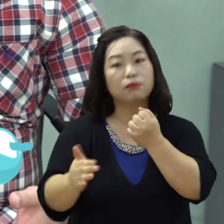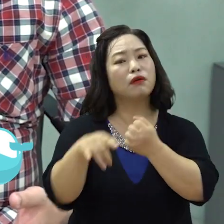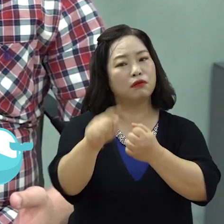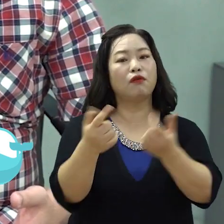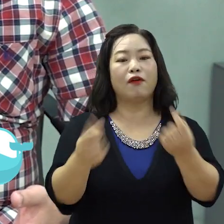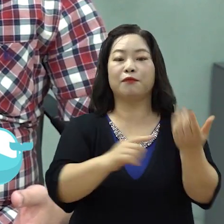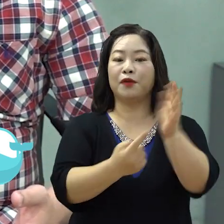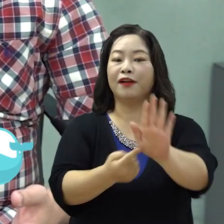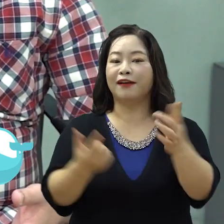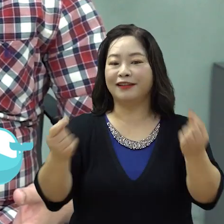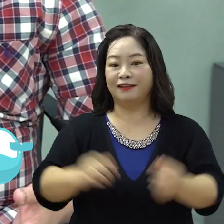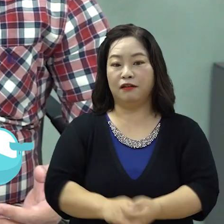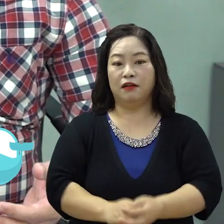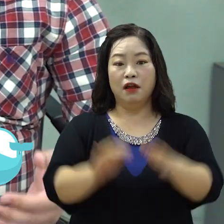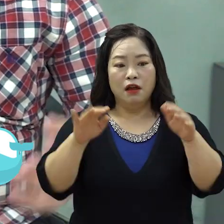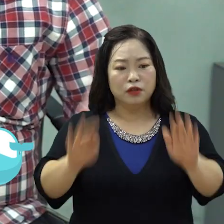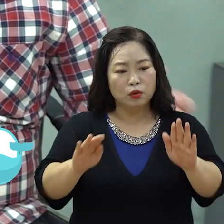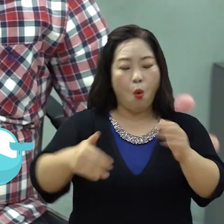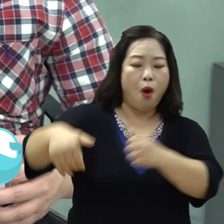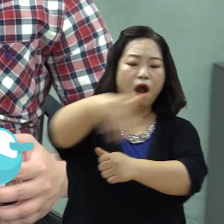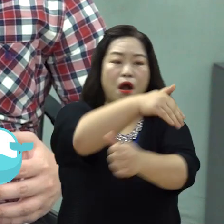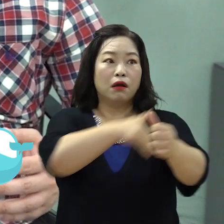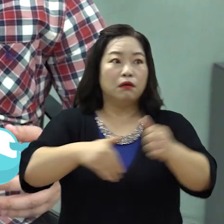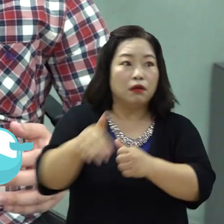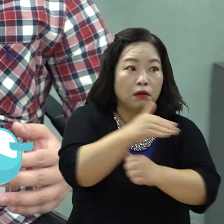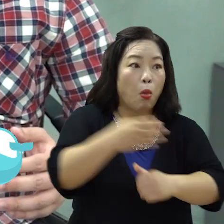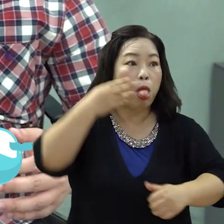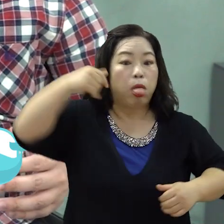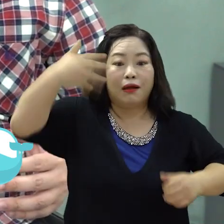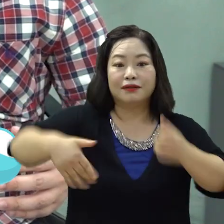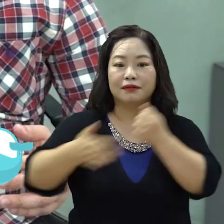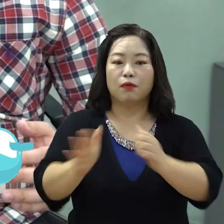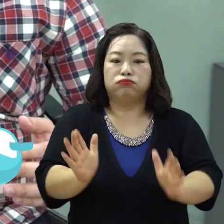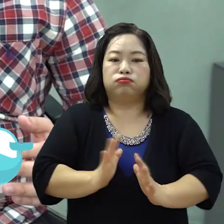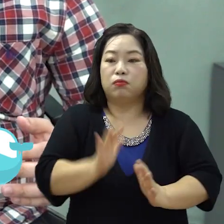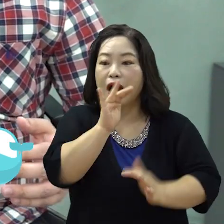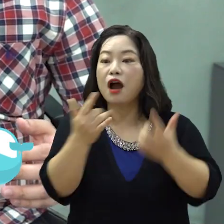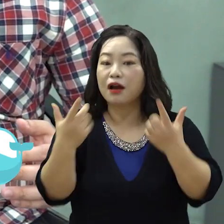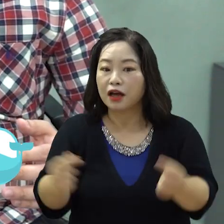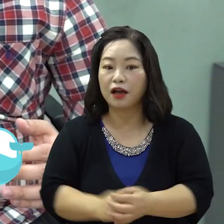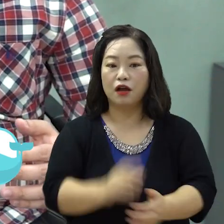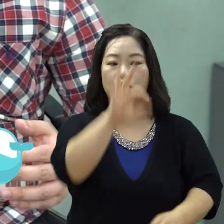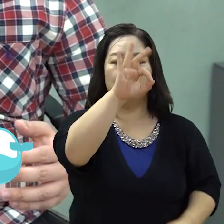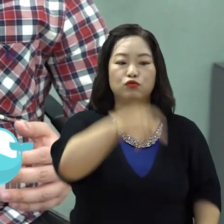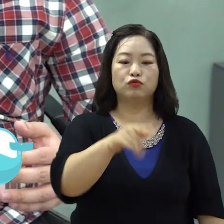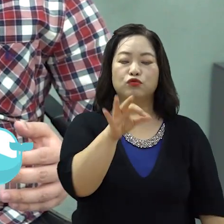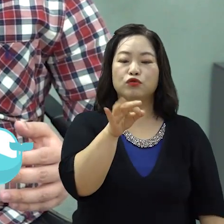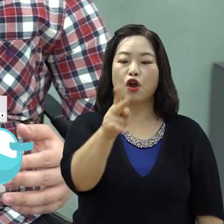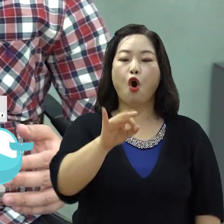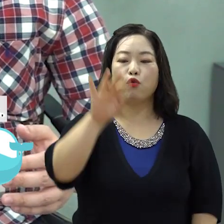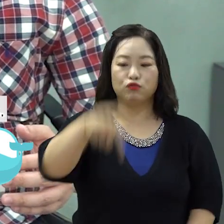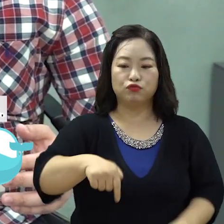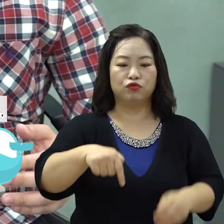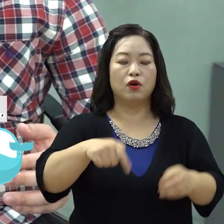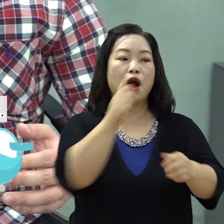그런 것이 있고요. 또 익숙하지 않아가지고 두려워하는 경우도 있어요. 그래서 그런 건데 우영우 변호사는